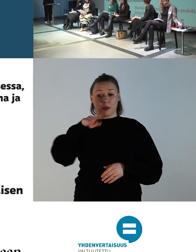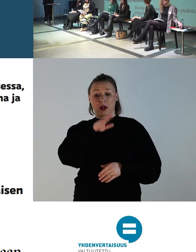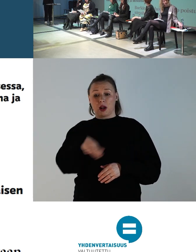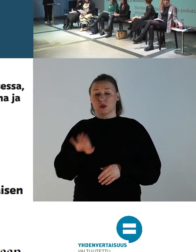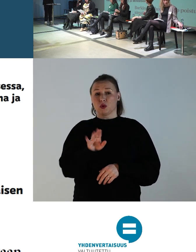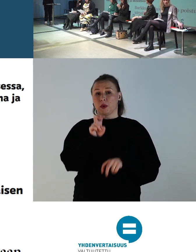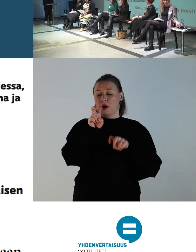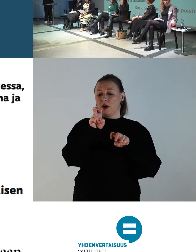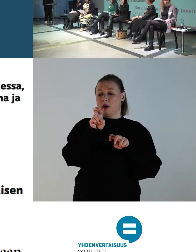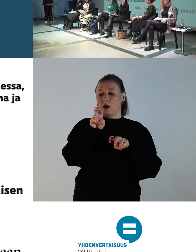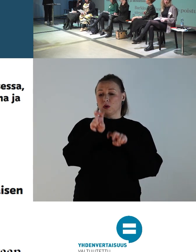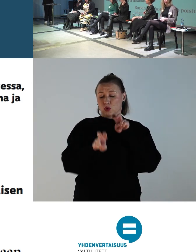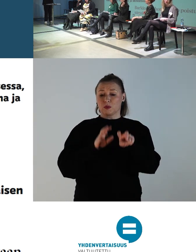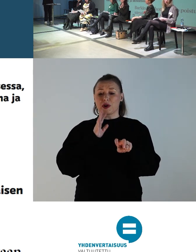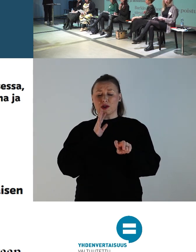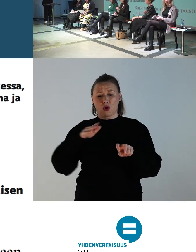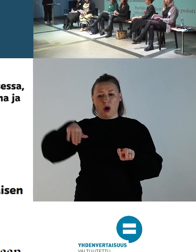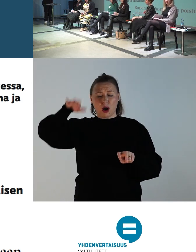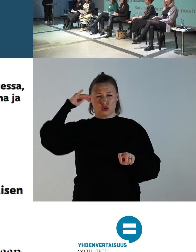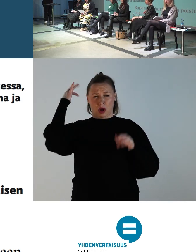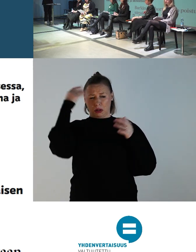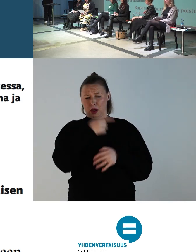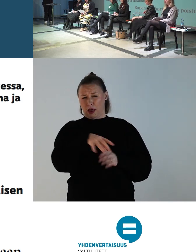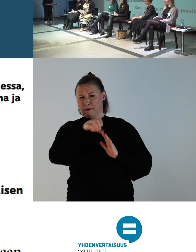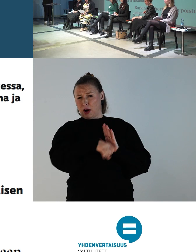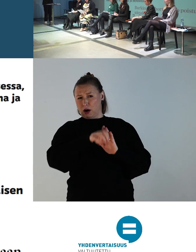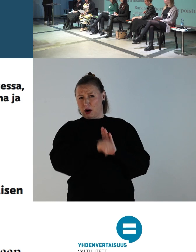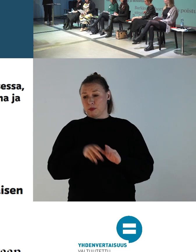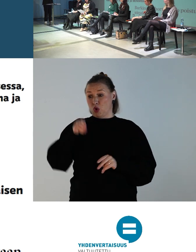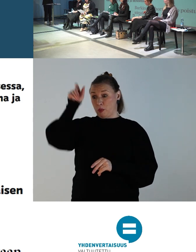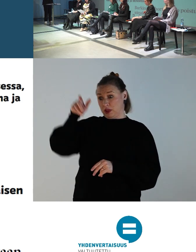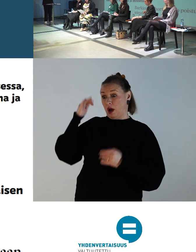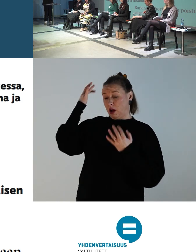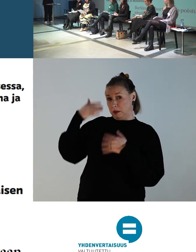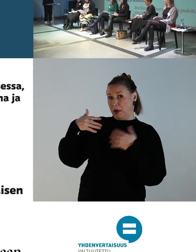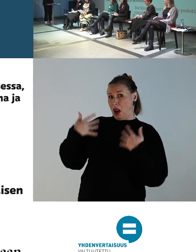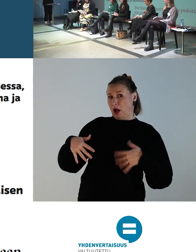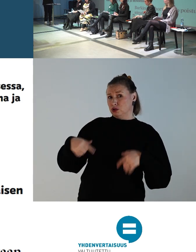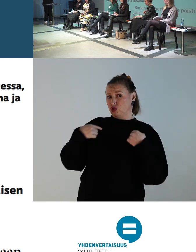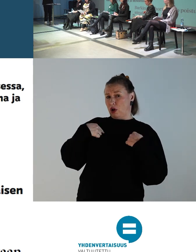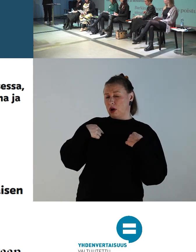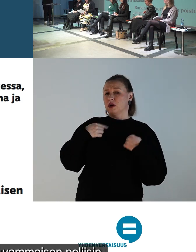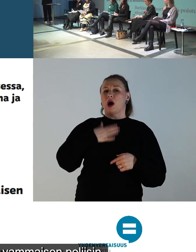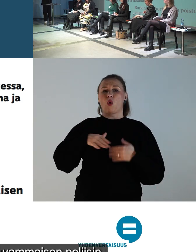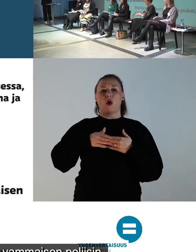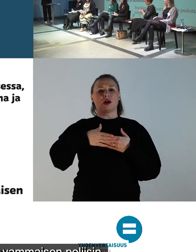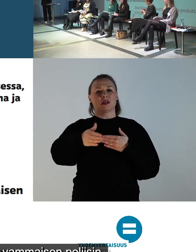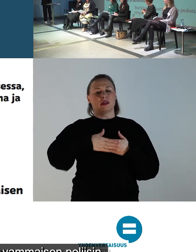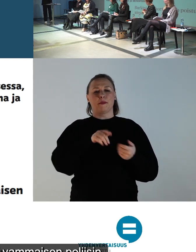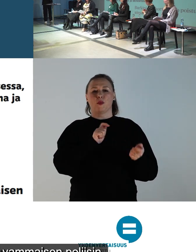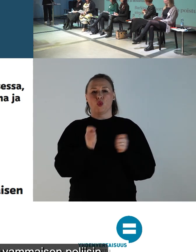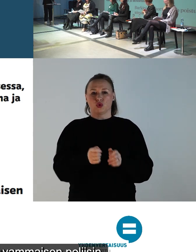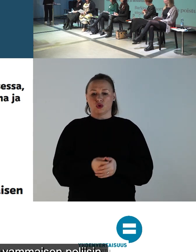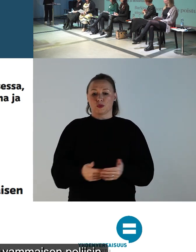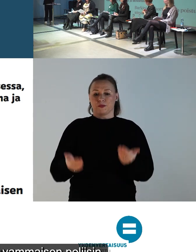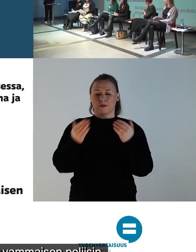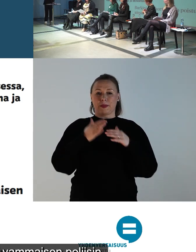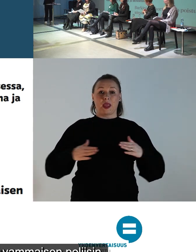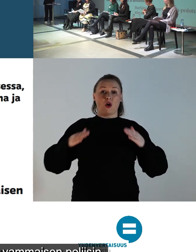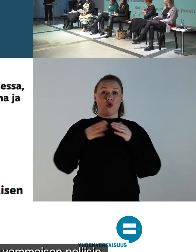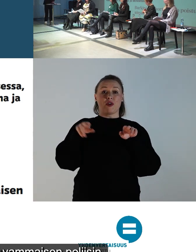aikuiset pitävät heitä varkaina ja opettajat laiskoina, kaipaavat muutosta asenteisiin. Hovioikeus tuomitsi